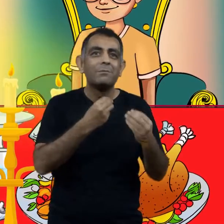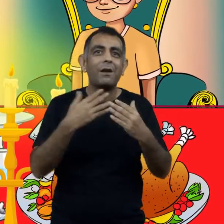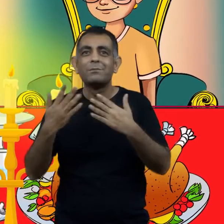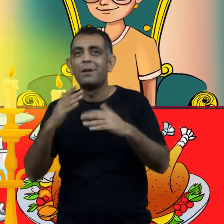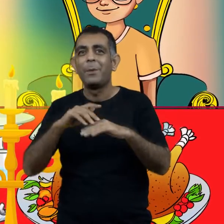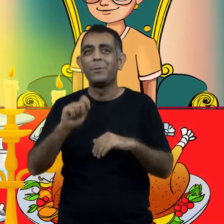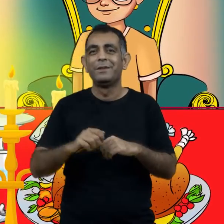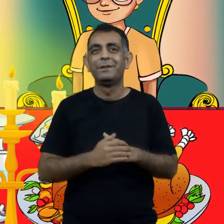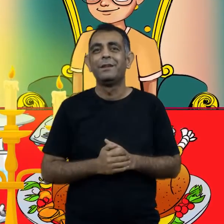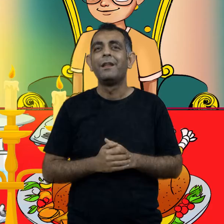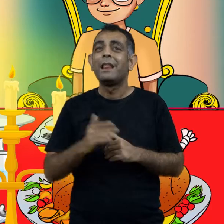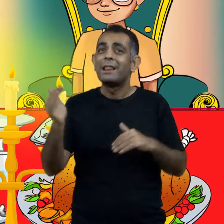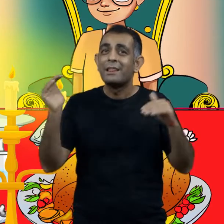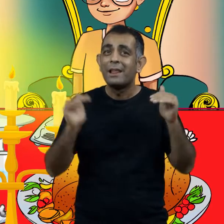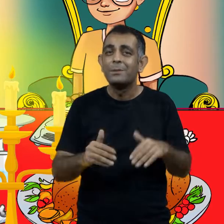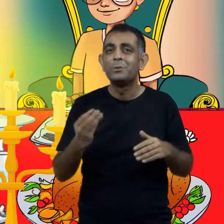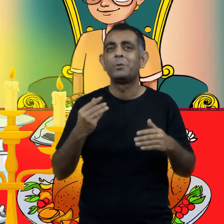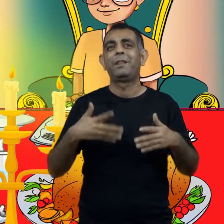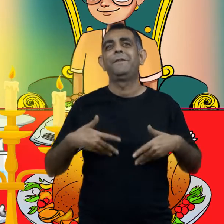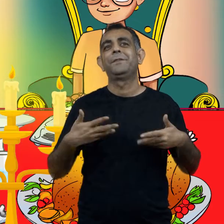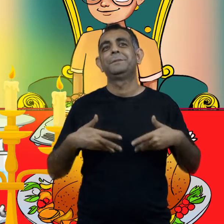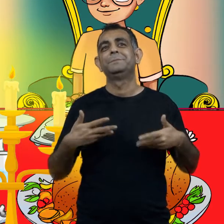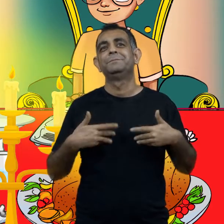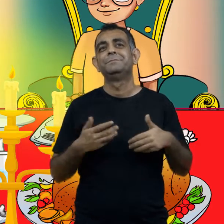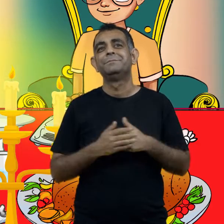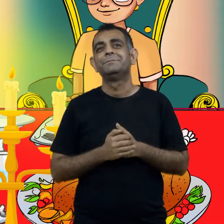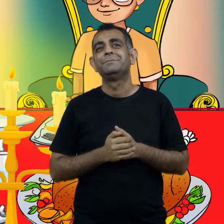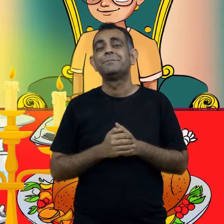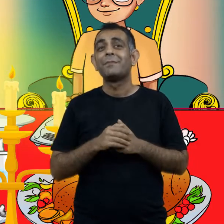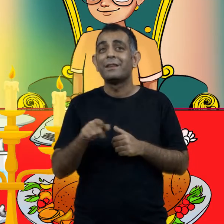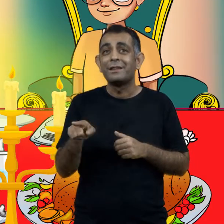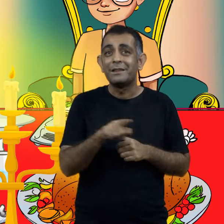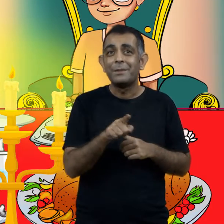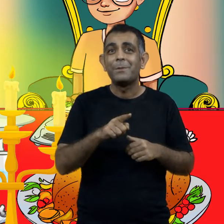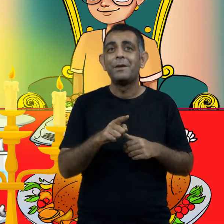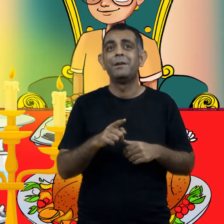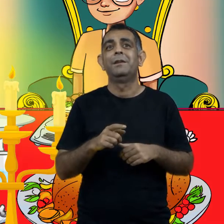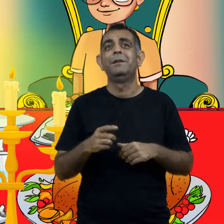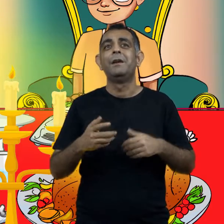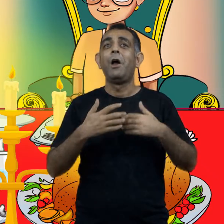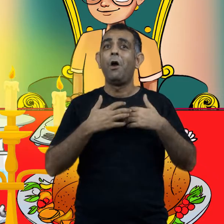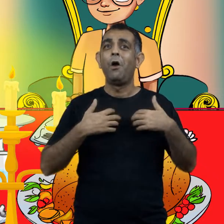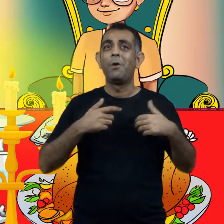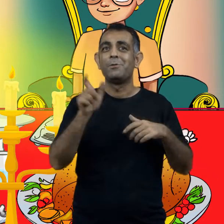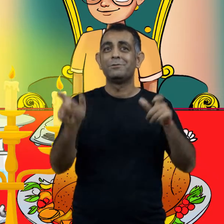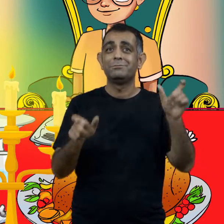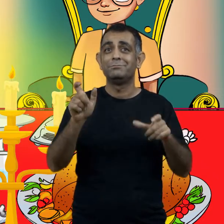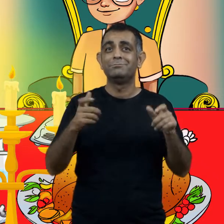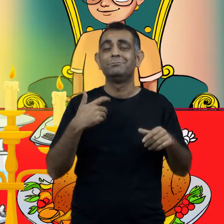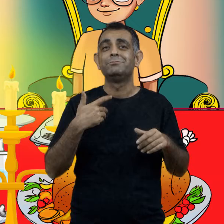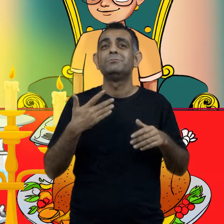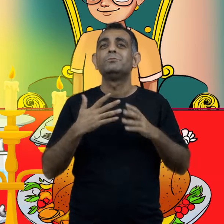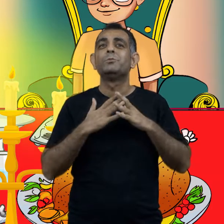yandan da sohbet ediyorlardı. Gelmenize çok sevindim. Sizin gibi kahramanları